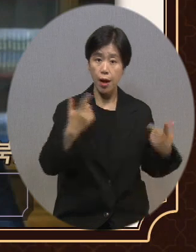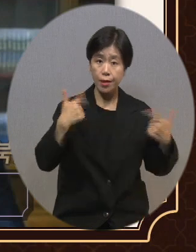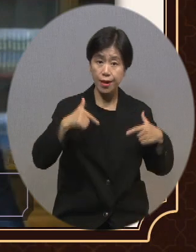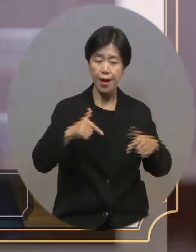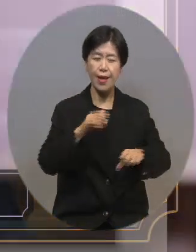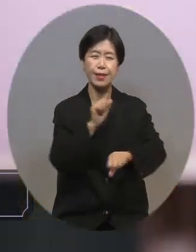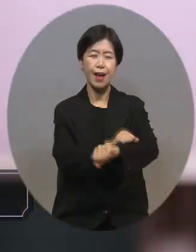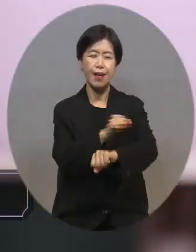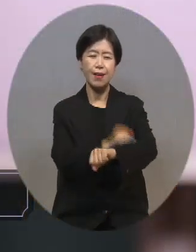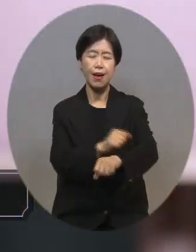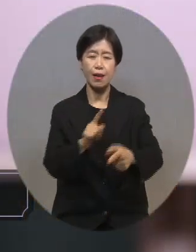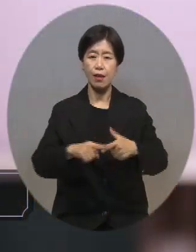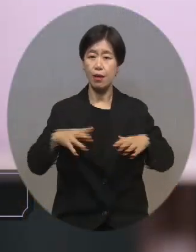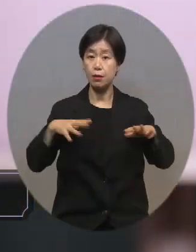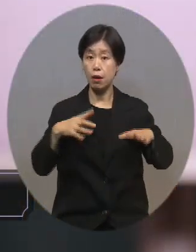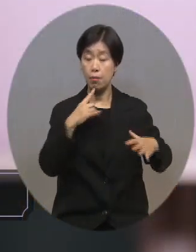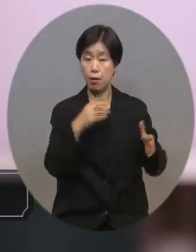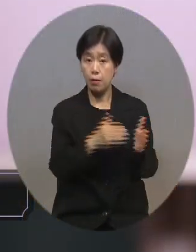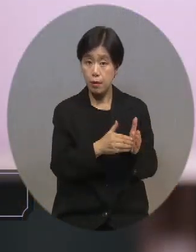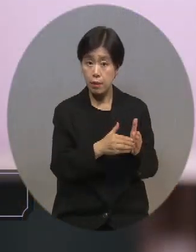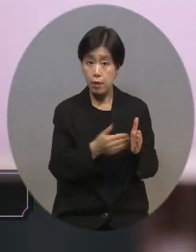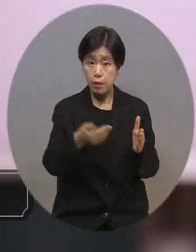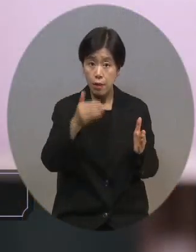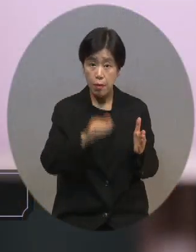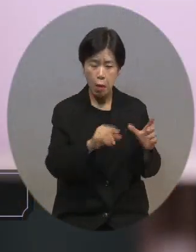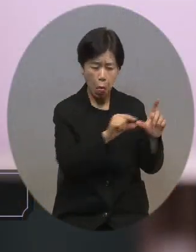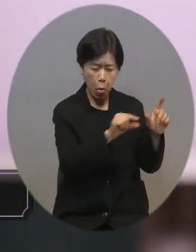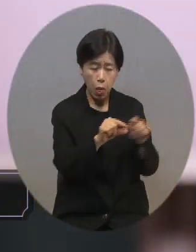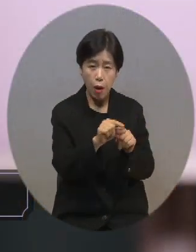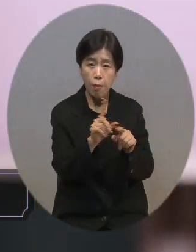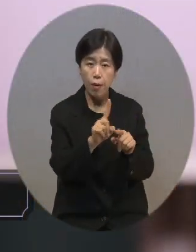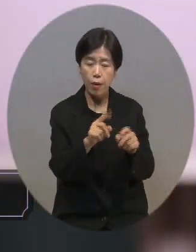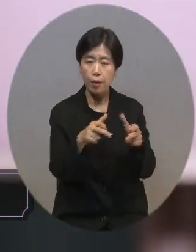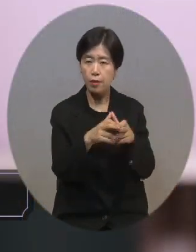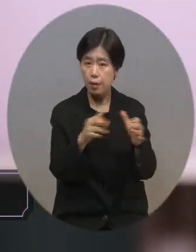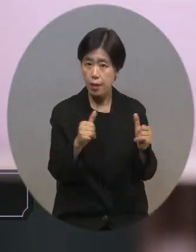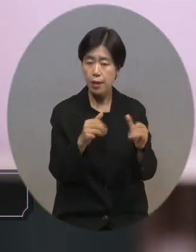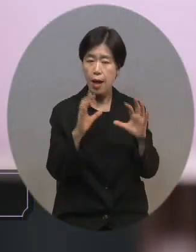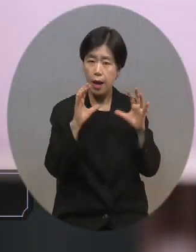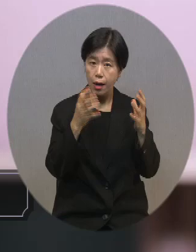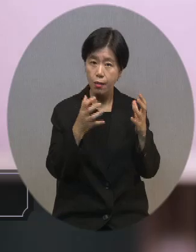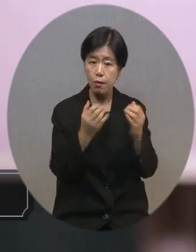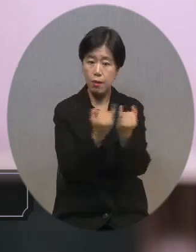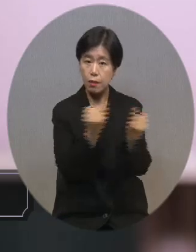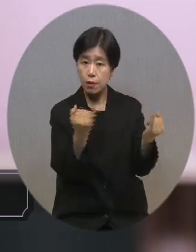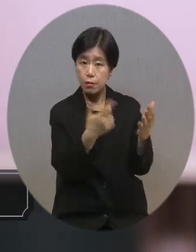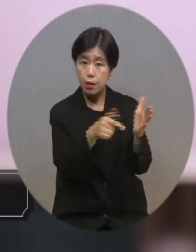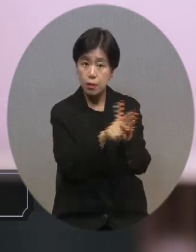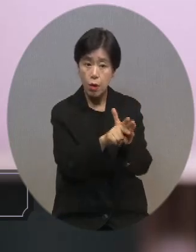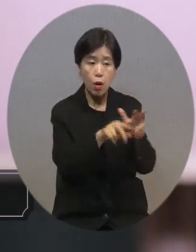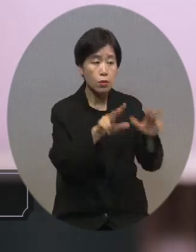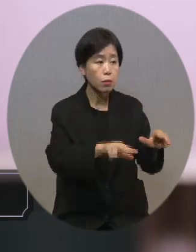그래도 북한에서 가장 소외되어 있는 장애인들, 아동들, 여성들 위해서 뭘 하고